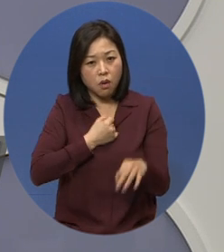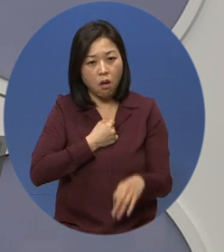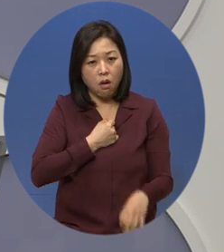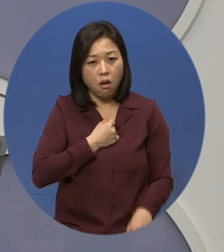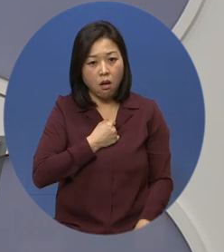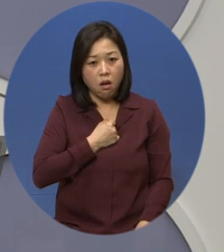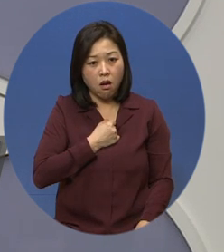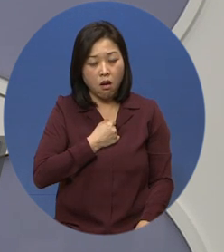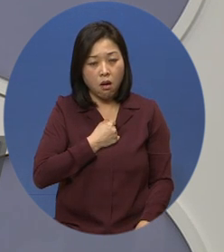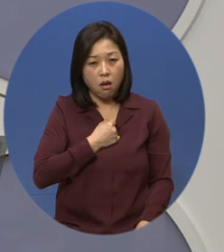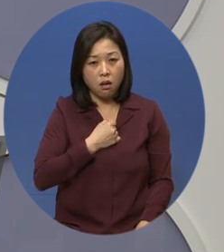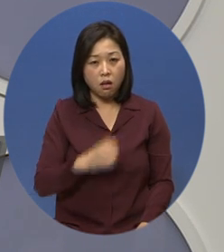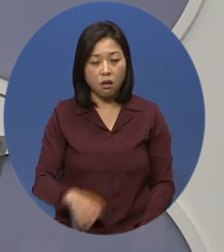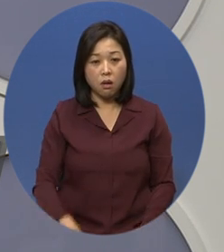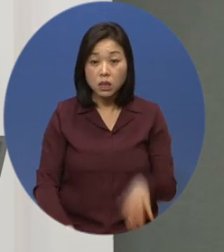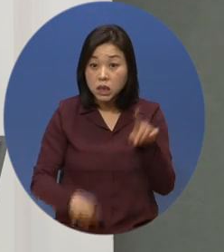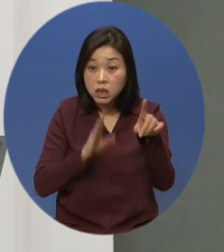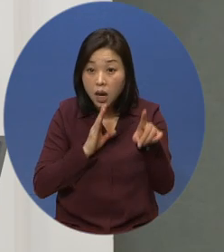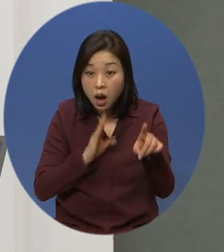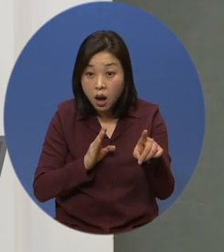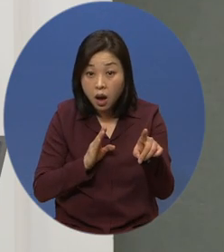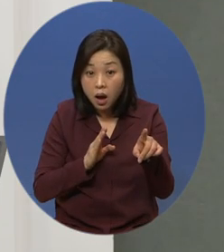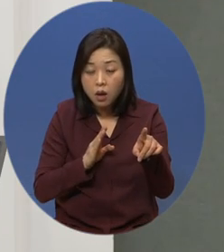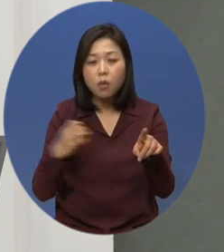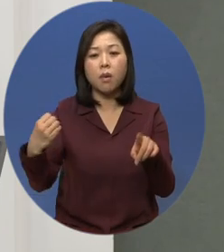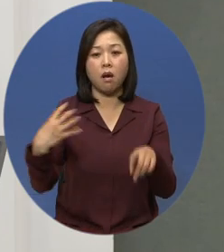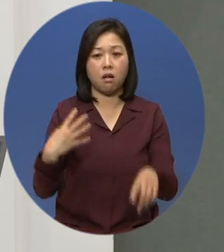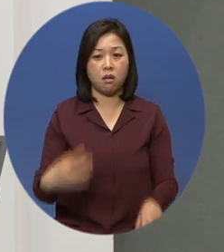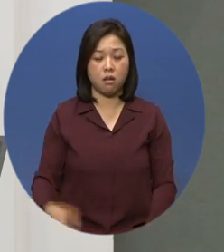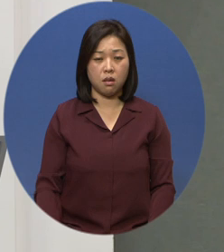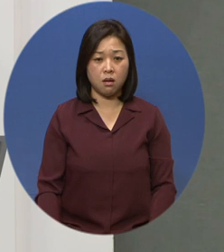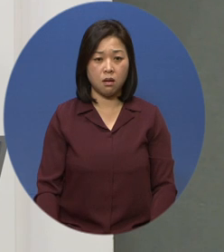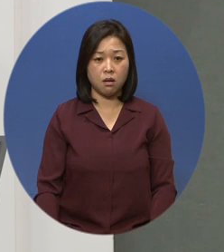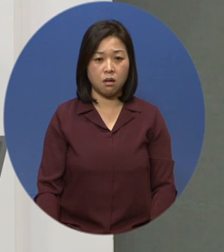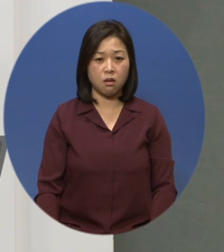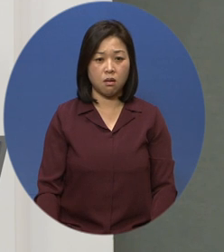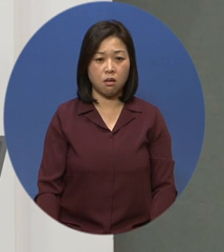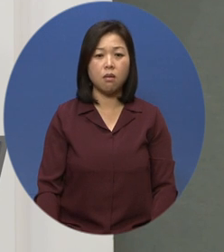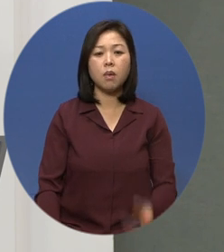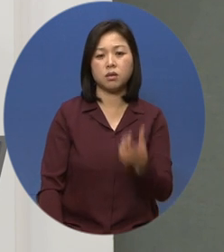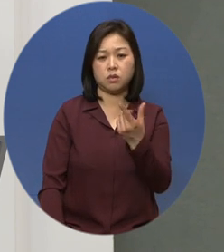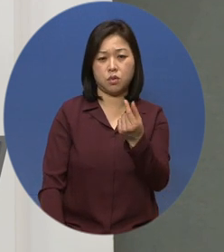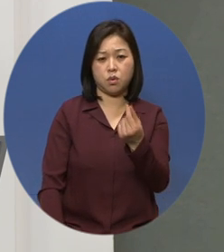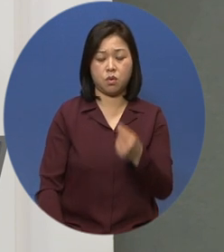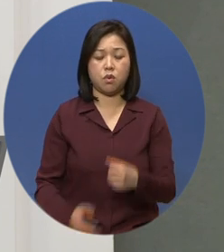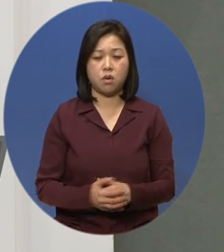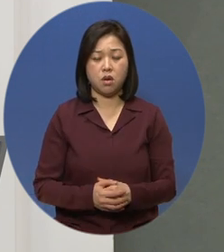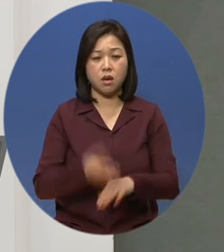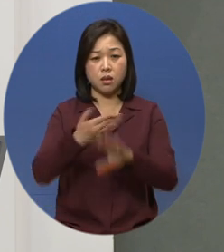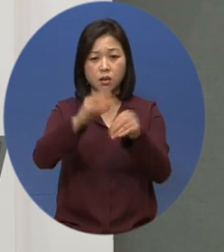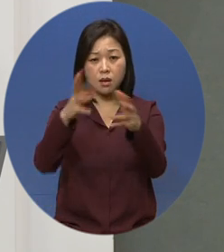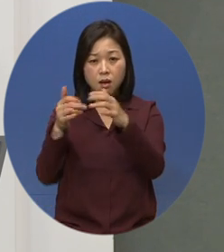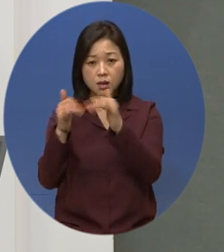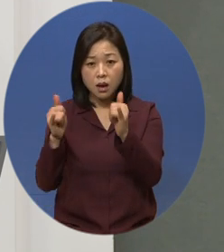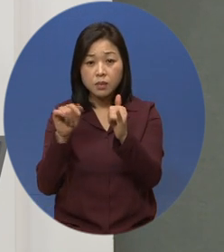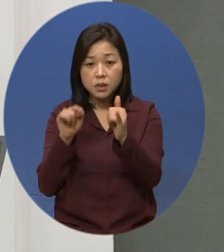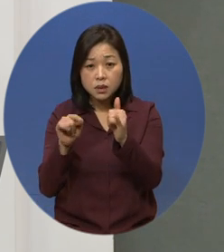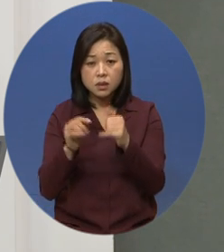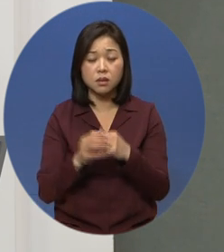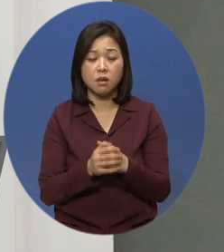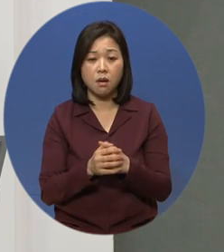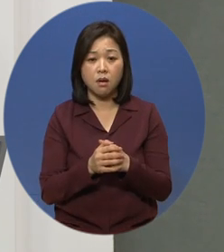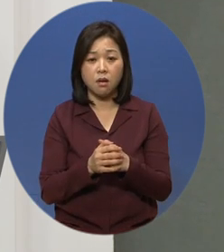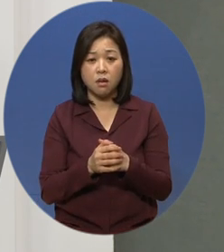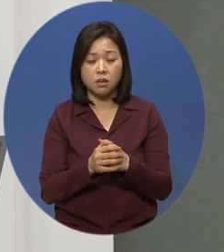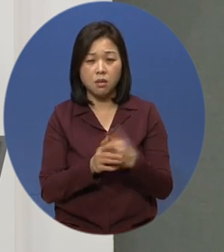그 아 그냥 1 잤냐 오 진짜 아냐고 뭐 그렇죠 그 외국 사람들은 특히 이런 그